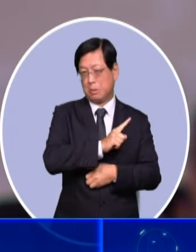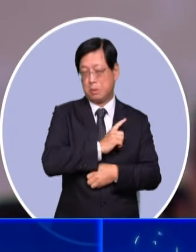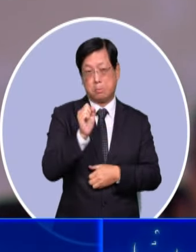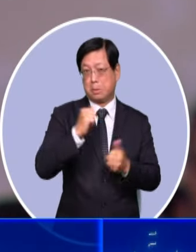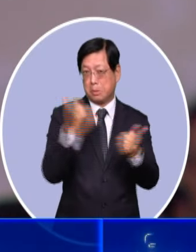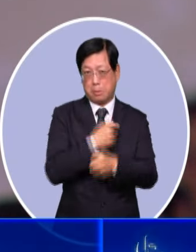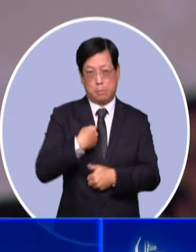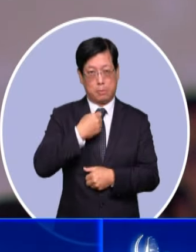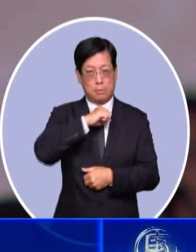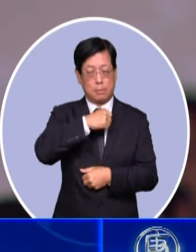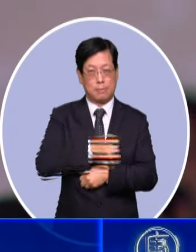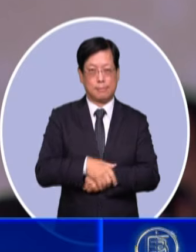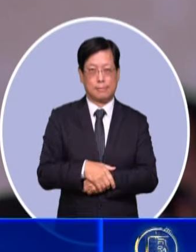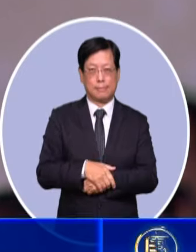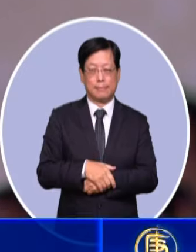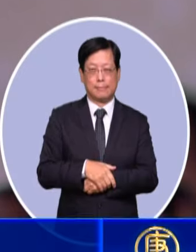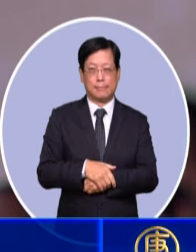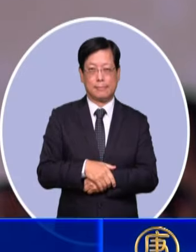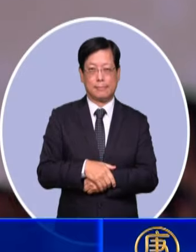表台湾。